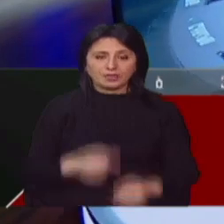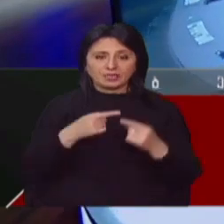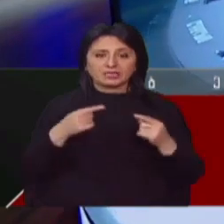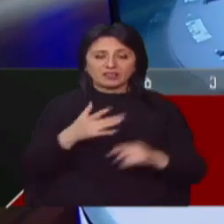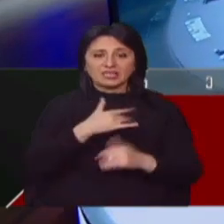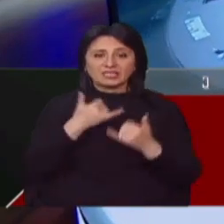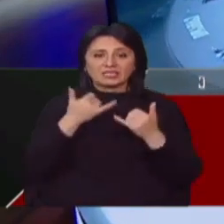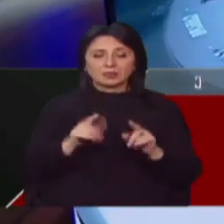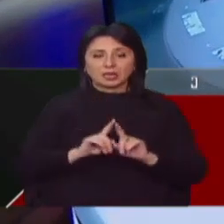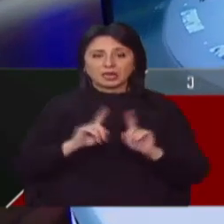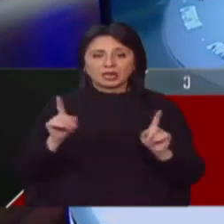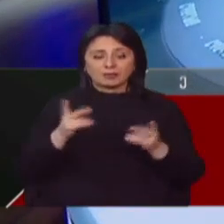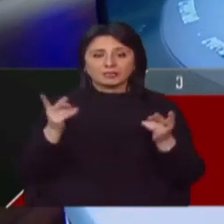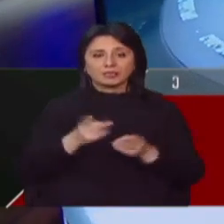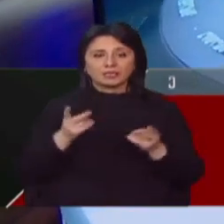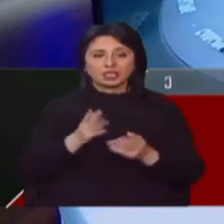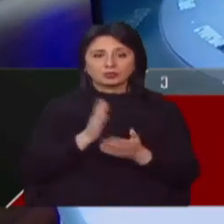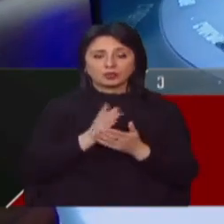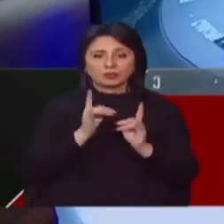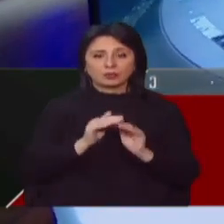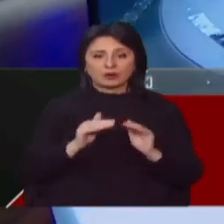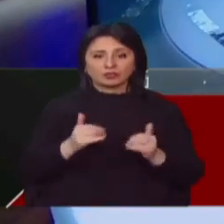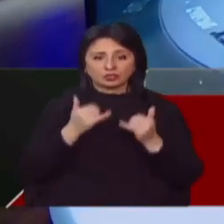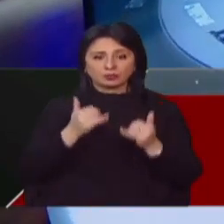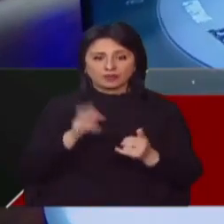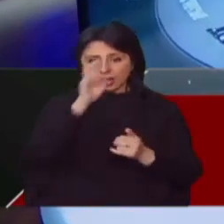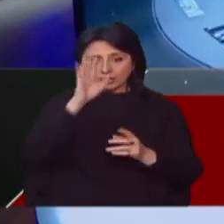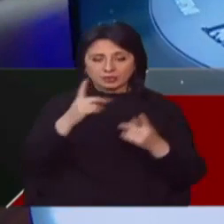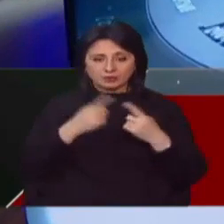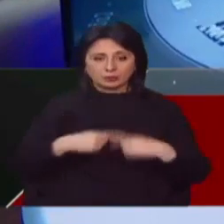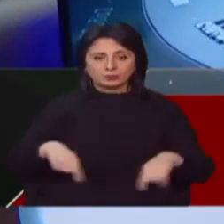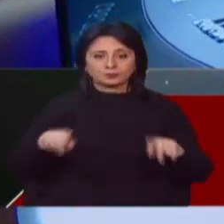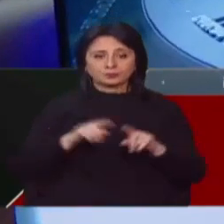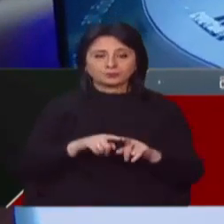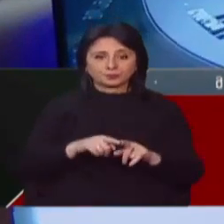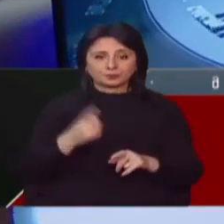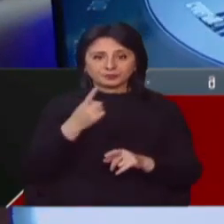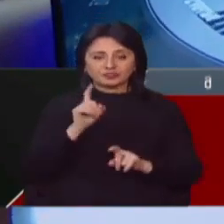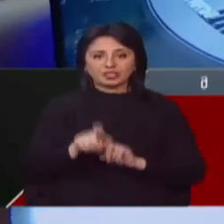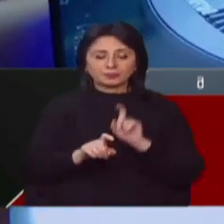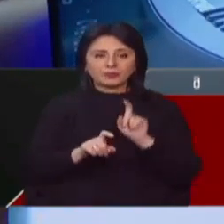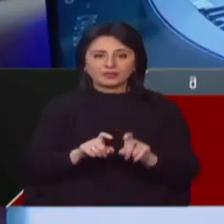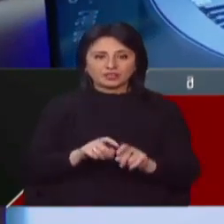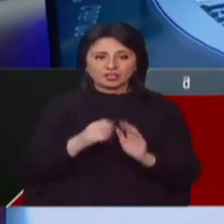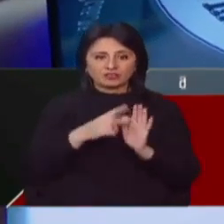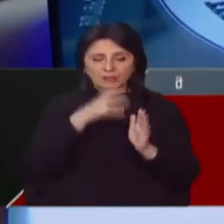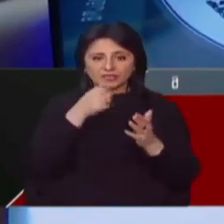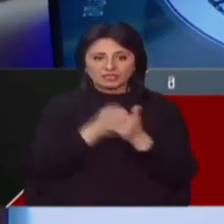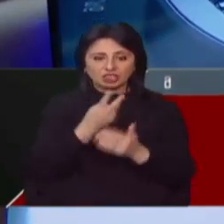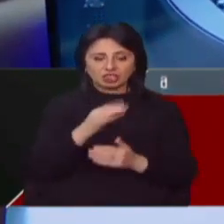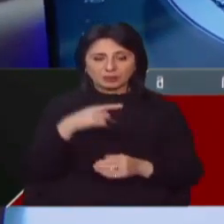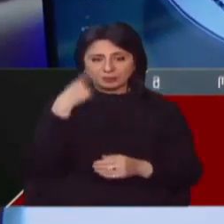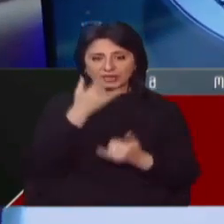სხვადასხვა სერვისები განსაკუთრებული საჭიროებების მქონე ბავშვებისთვის არასამთავრობო ორგანიზაცია პირველი ნაბიჯი 18 წლამდე